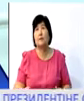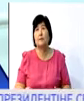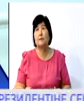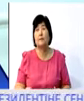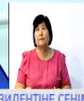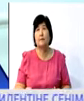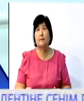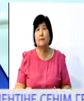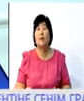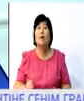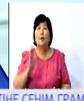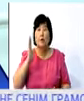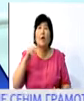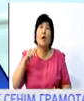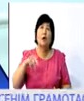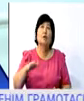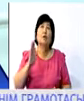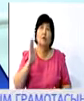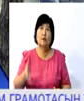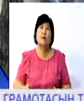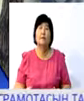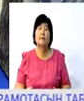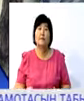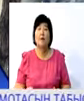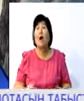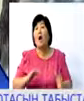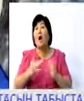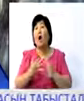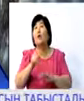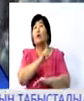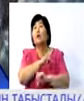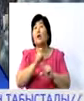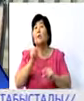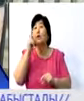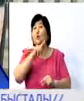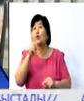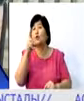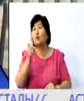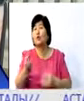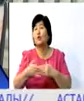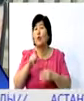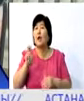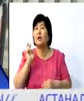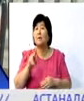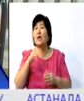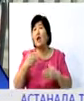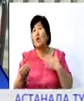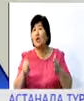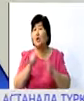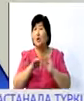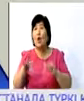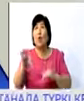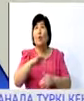жүрмін. Құдайға жүреміз. Шау кетеміз. Ауылдық амбулаторияға түске дейін 100-ге жуық адам келіп, жан-жақты тексеруден өтті.